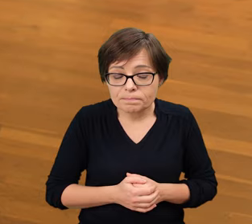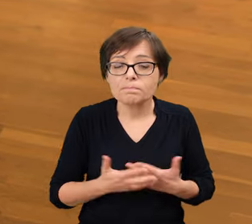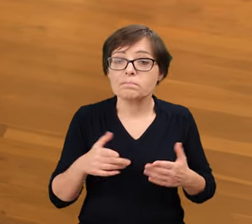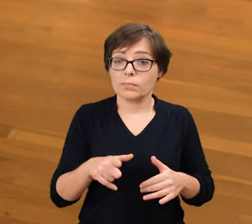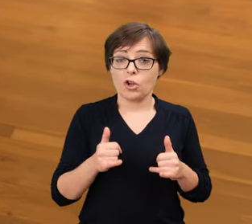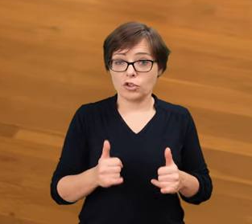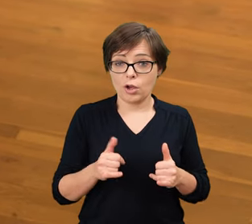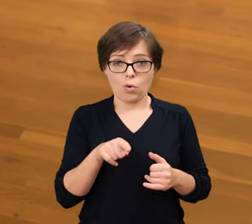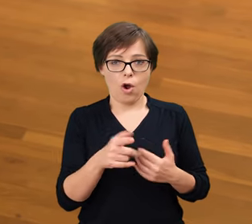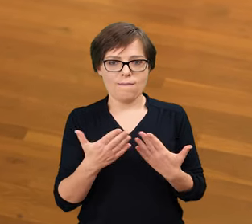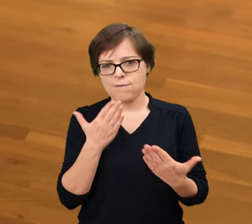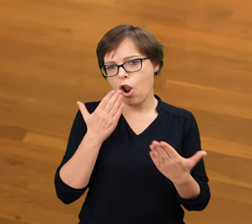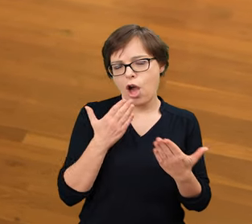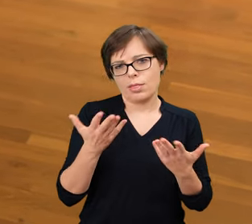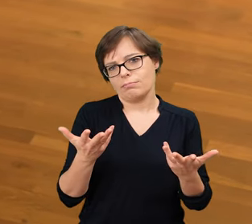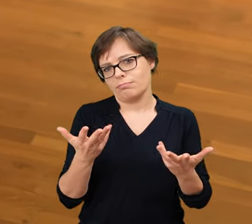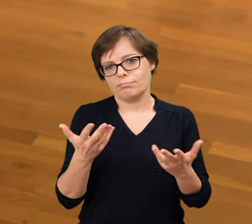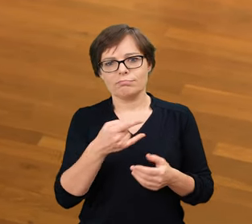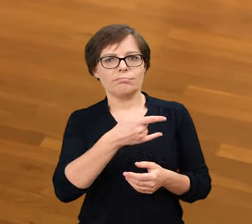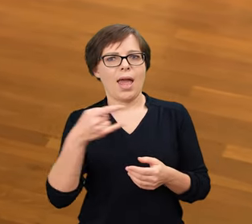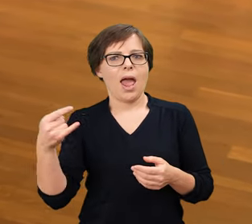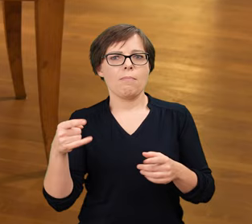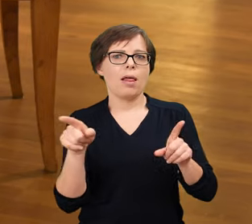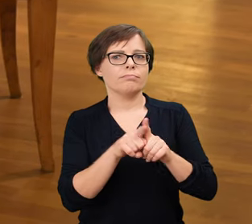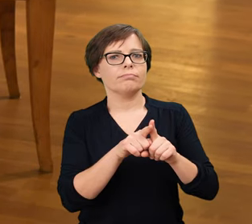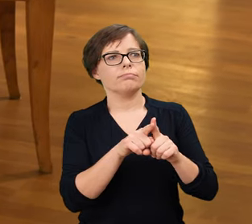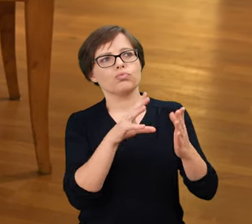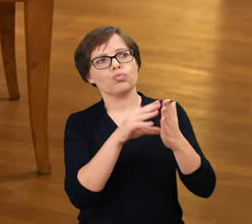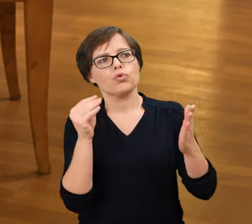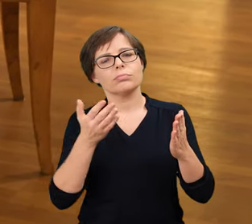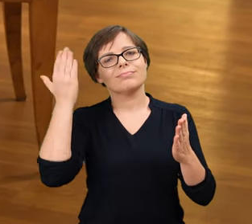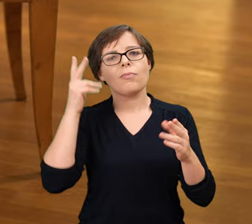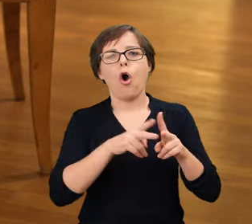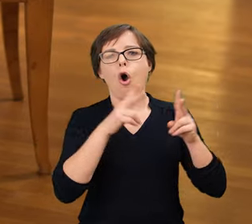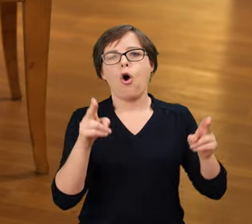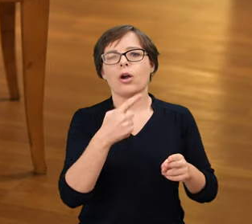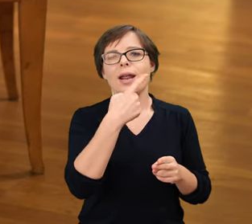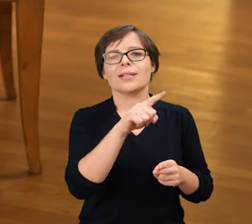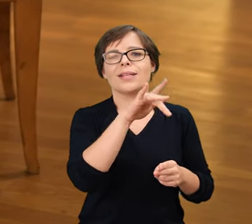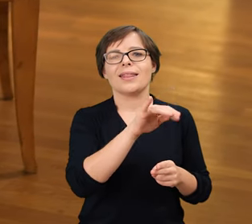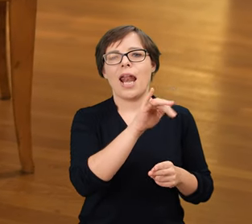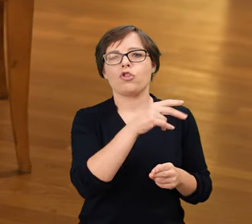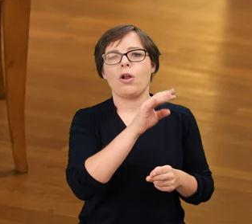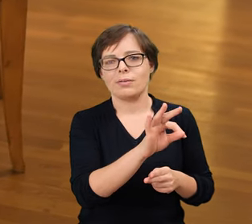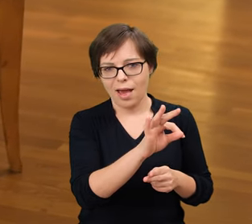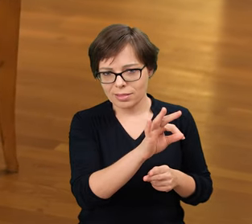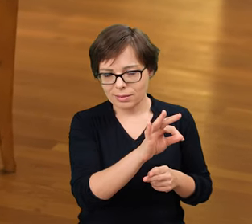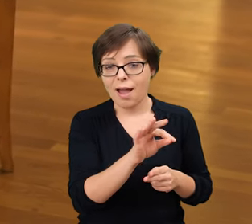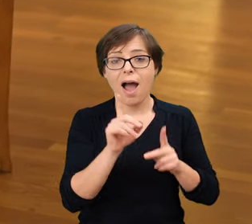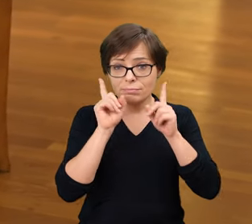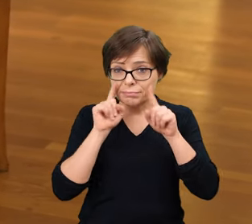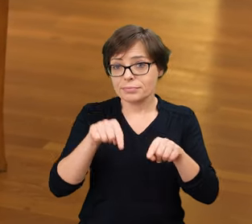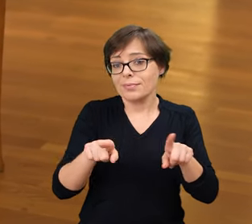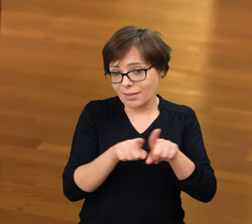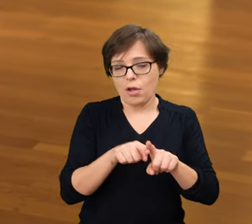krzesło, które wygląda jak mebel wzorowany na meblach z okresu dyrektoriatu, również pochodzi z